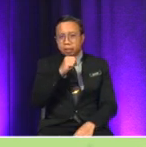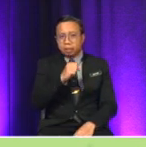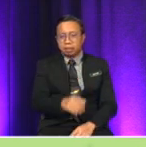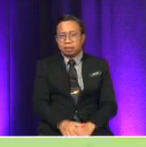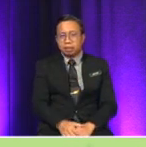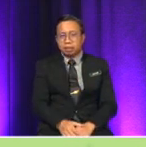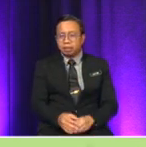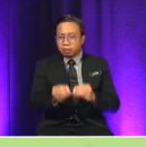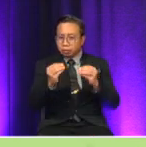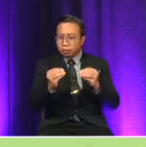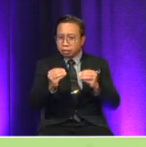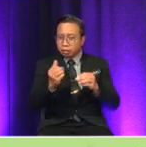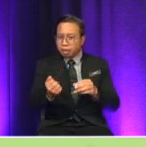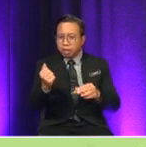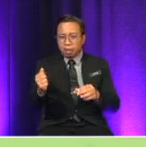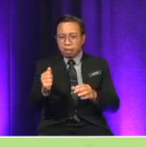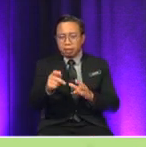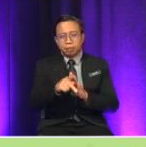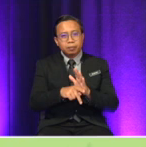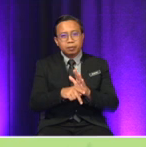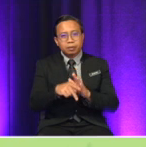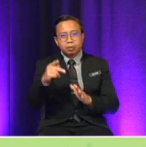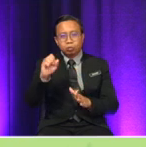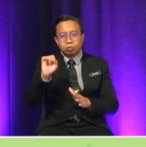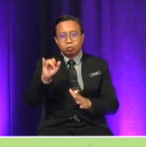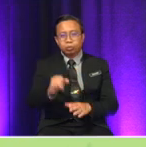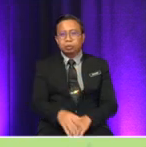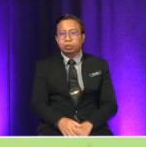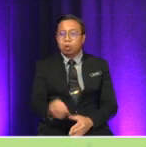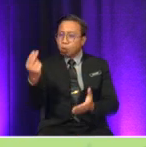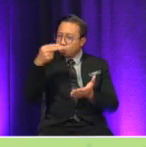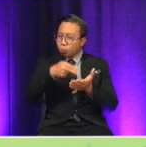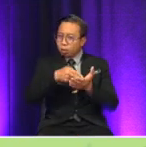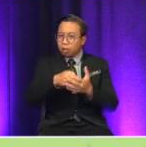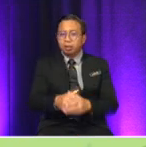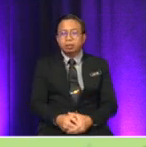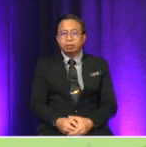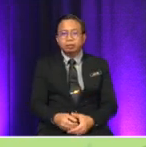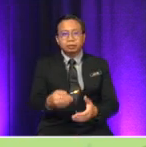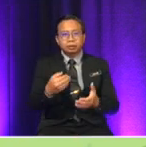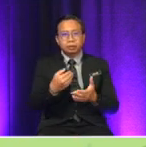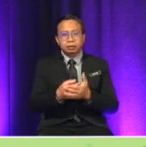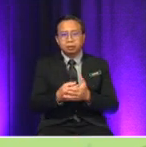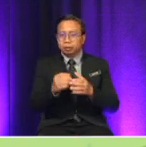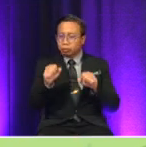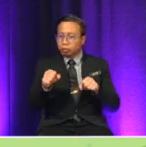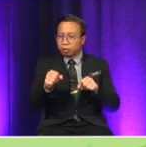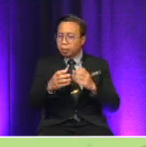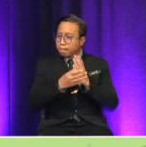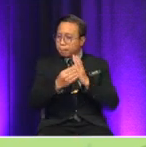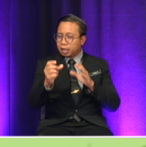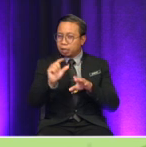menggunakan alat perkusi yang diberikan. Yang keenam, mengulang aktiviti nombor lima sehingga kanak-kanak mahir menggunakan alat